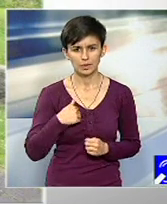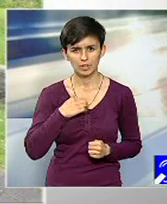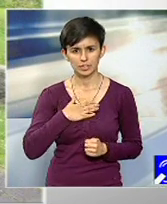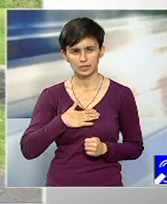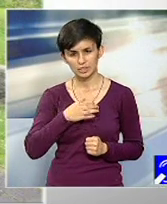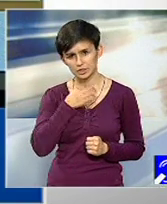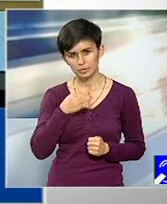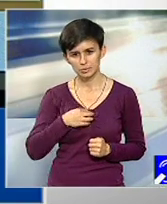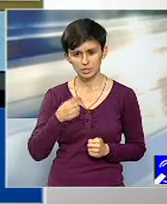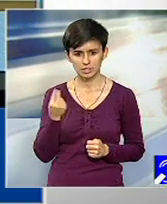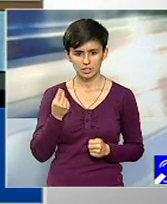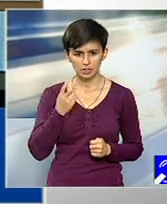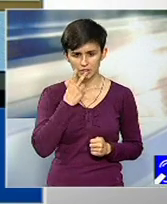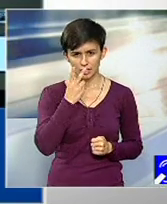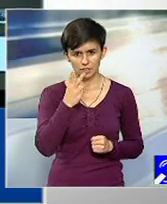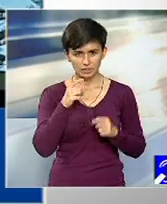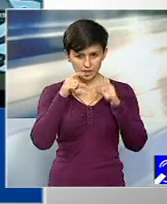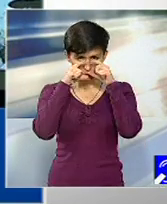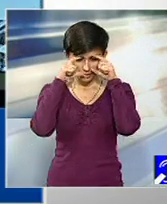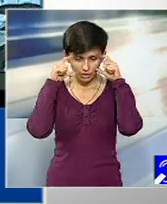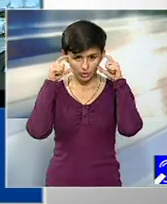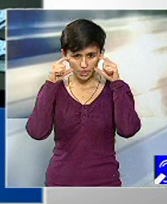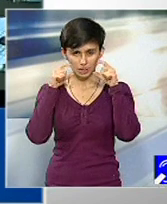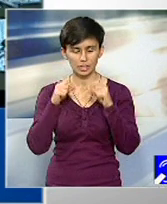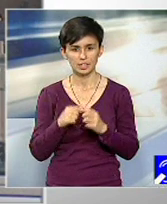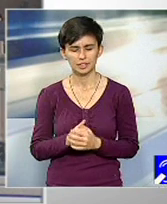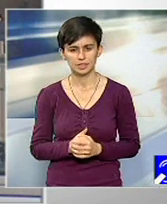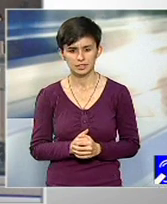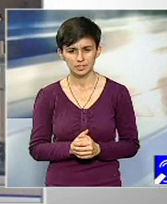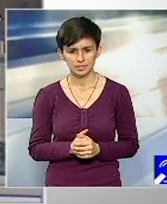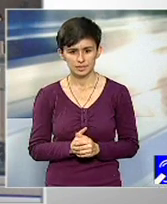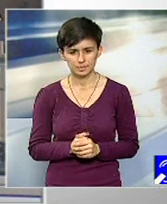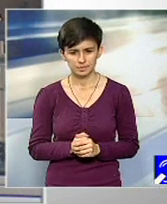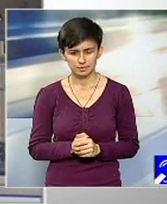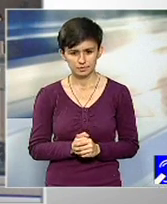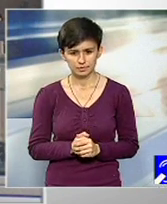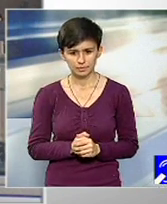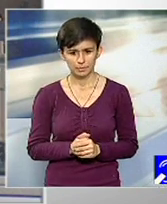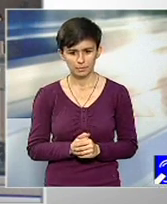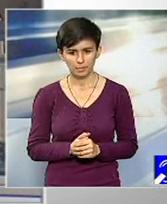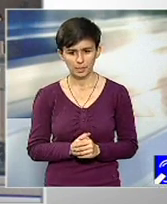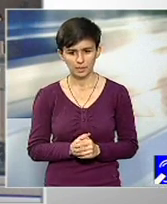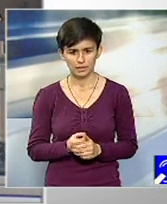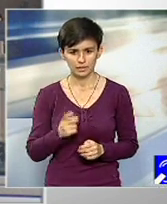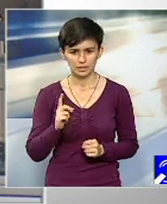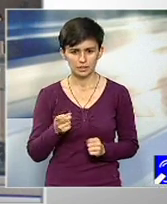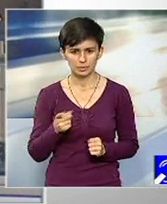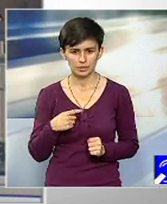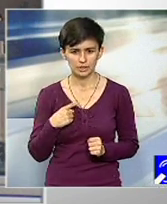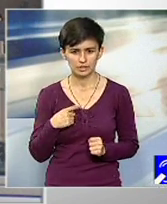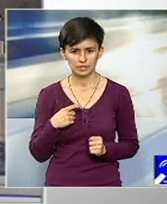îi vedem cu ochelari pe sportivi în momentul în care sunt pe teren. Pe toți. Trebuie să aducem pe toți la același numitor